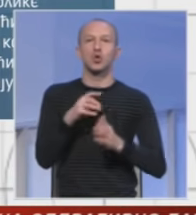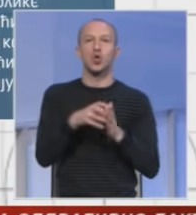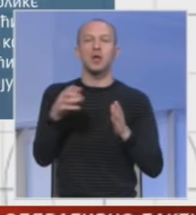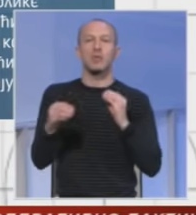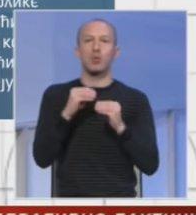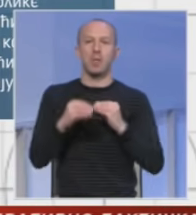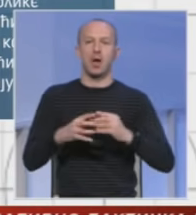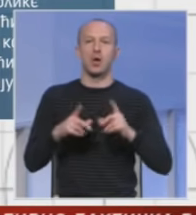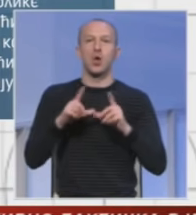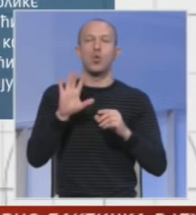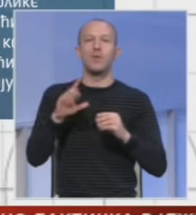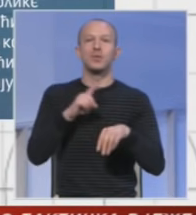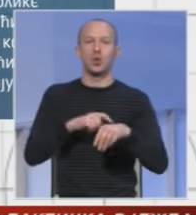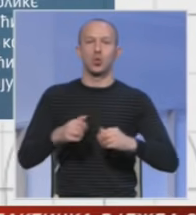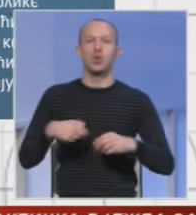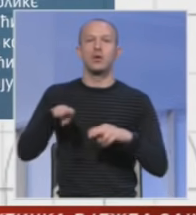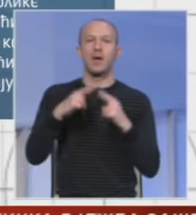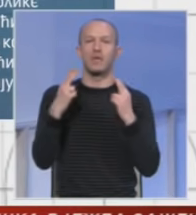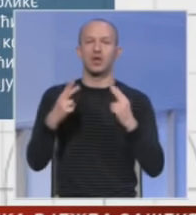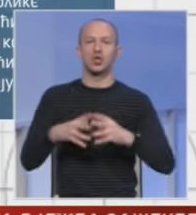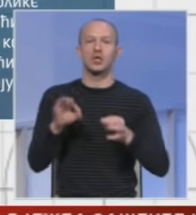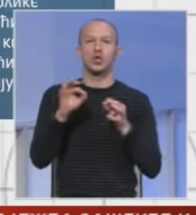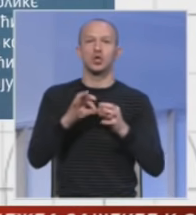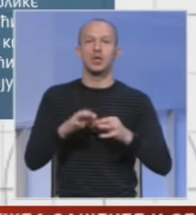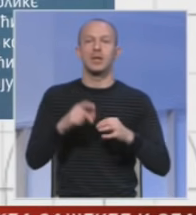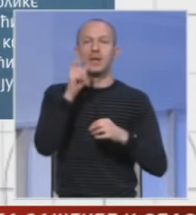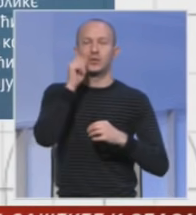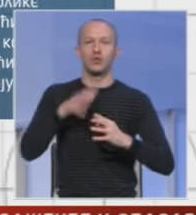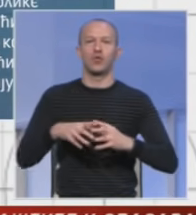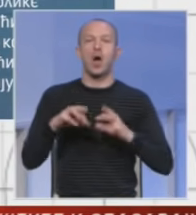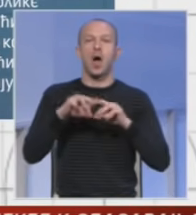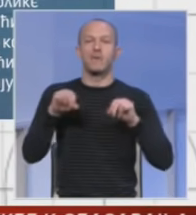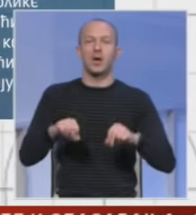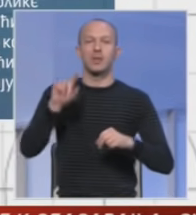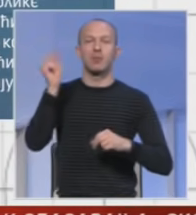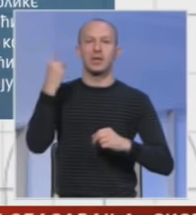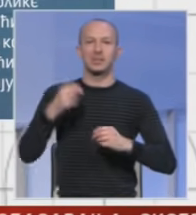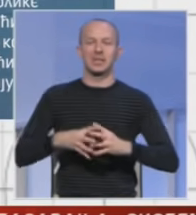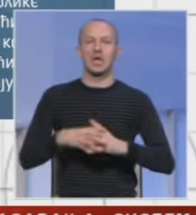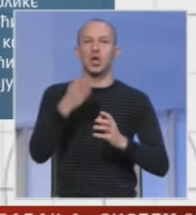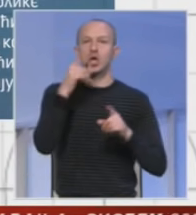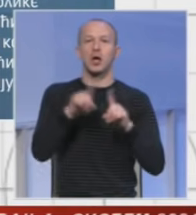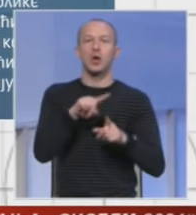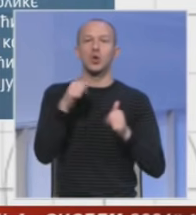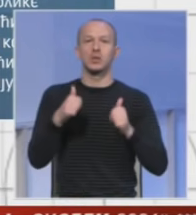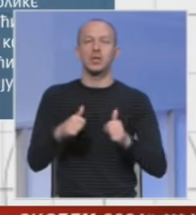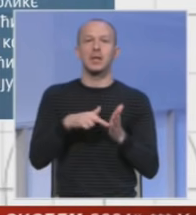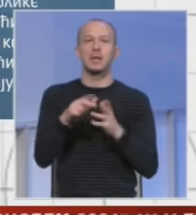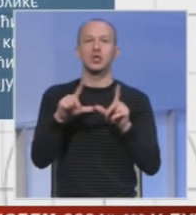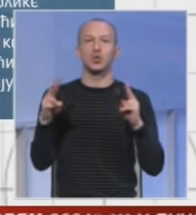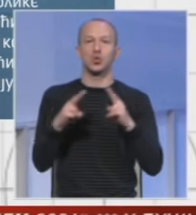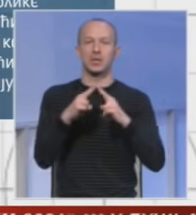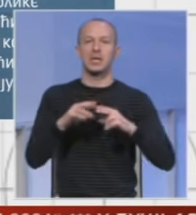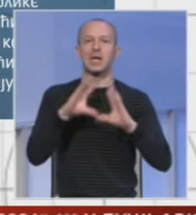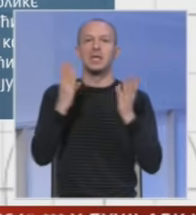daljih problema. U ovom trenutku najvažnije je zaštititi stanovništvo, a vlada Republike Srpske će kao i do sada izaći u